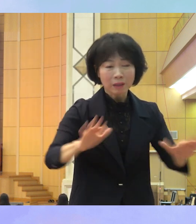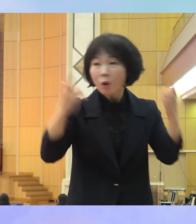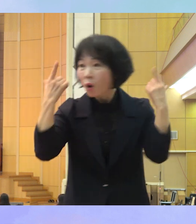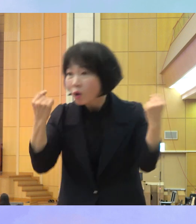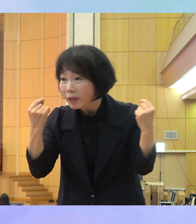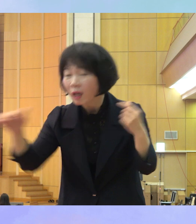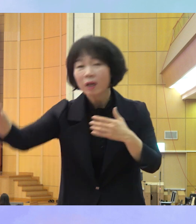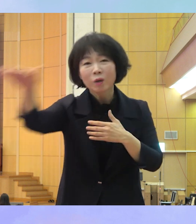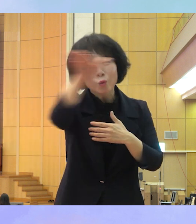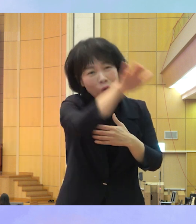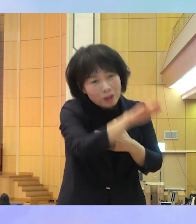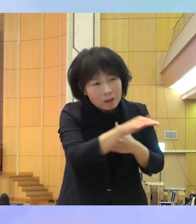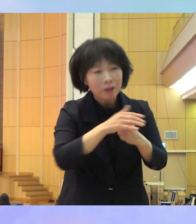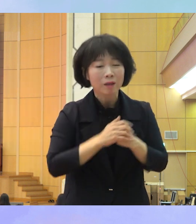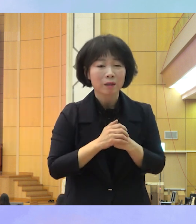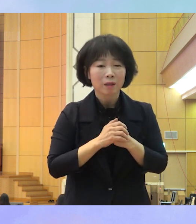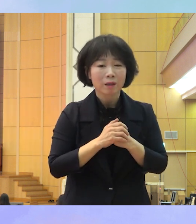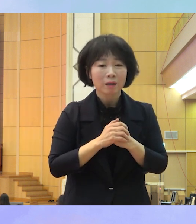이렇게까지